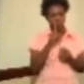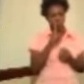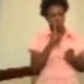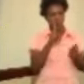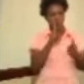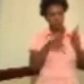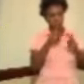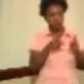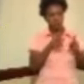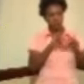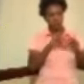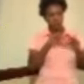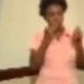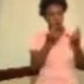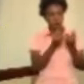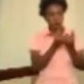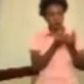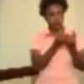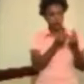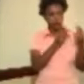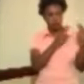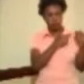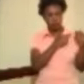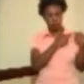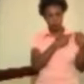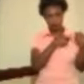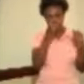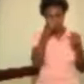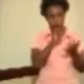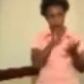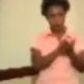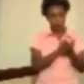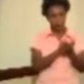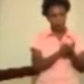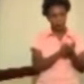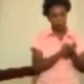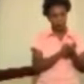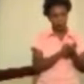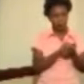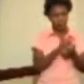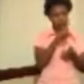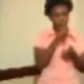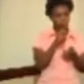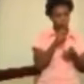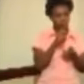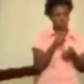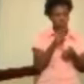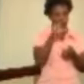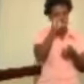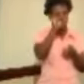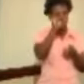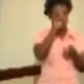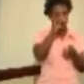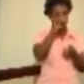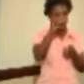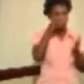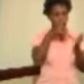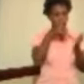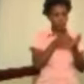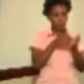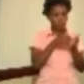internationale qui travaille au niveau de l'agriculture, qui, d'après les informations que j'ai reçues d'elle, me dit avoir identifié 80 000 carreaux de terre